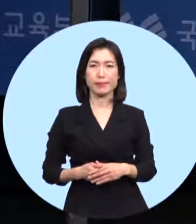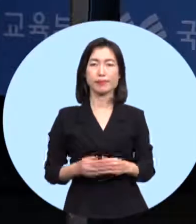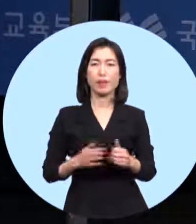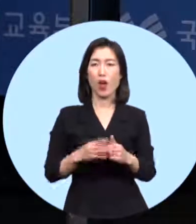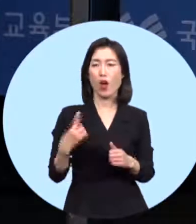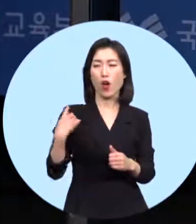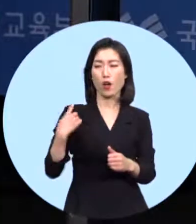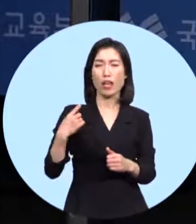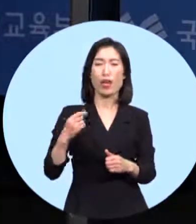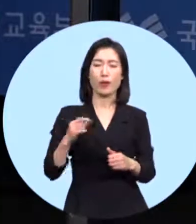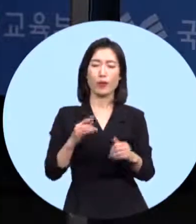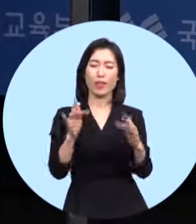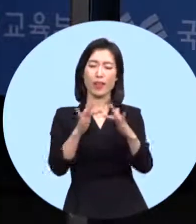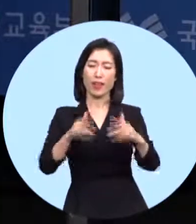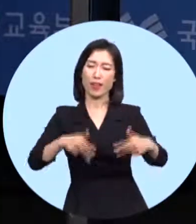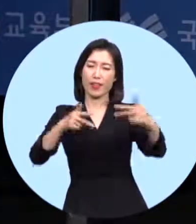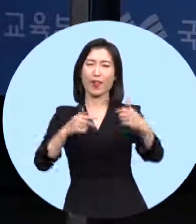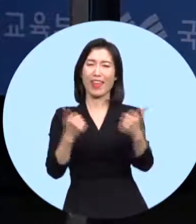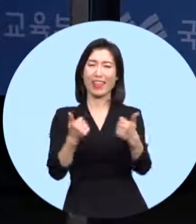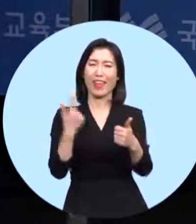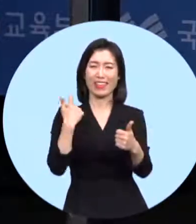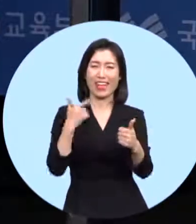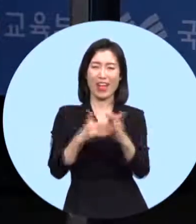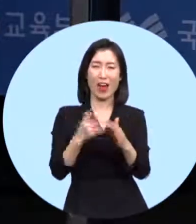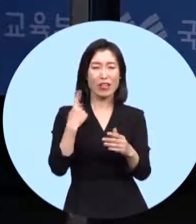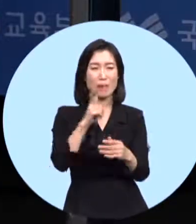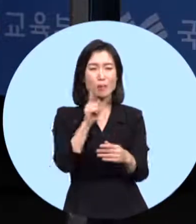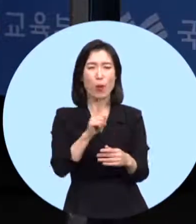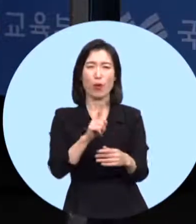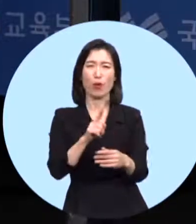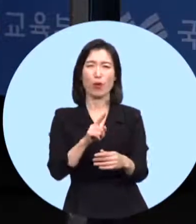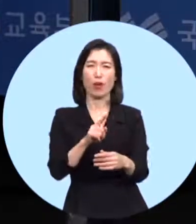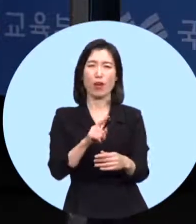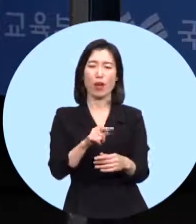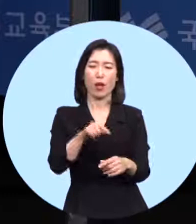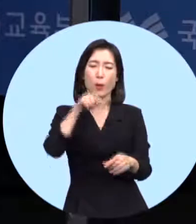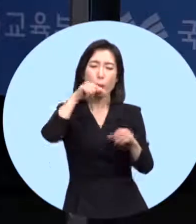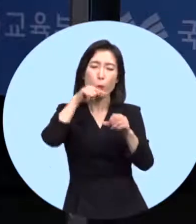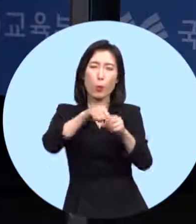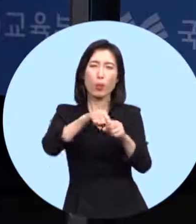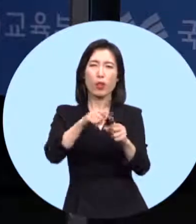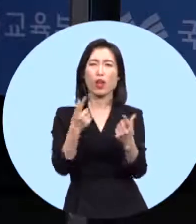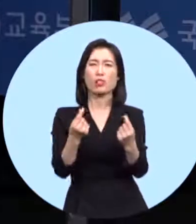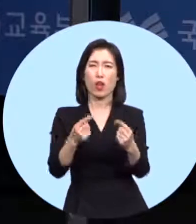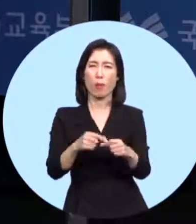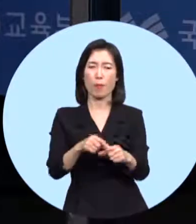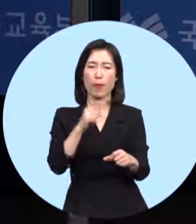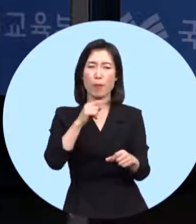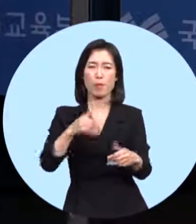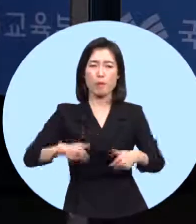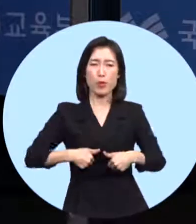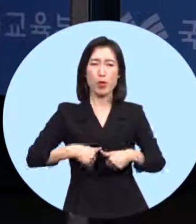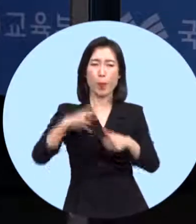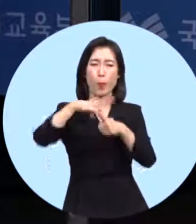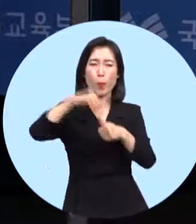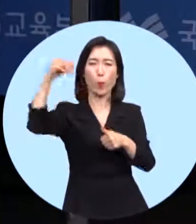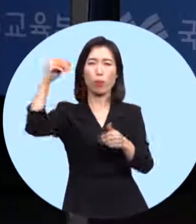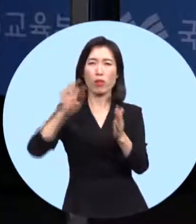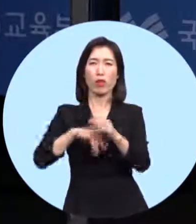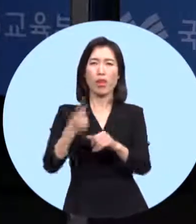어제도 이제 언택트로 회의를 했었는데 거기에서도 나온 얘기가 결국은 깔때기처럼 교육부가 움직이지